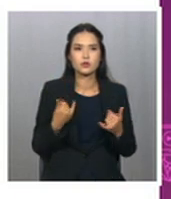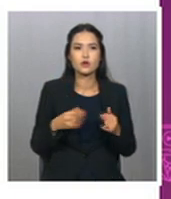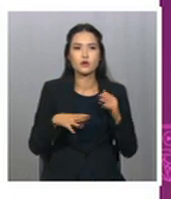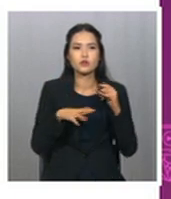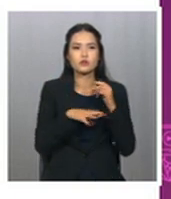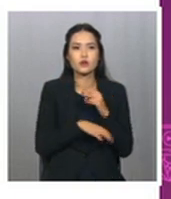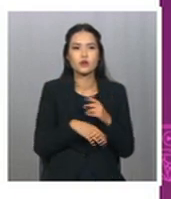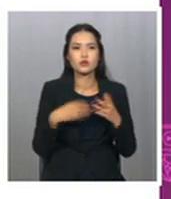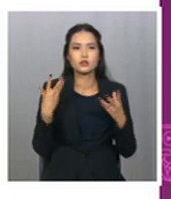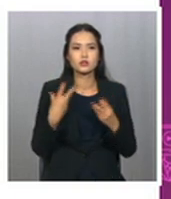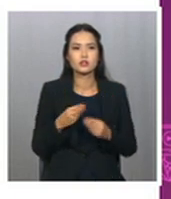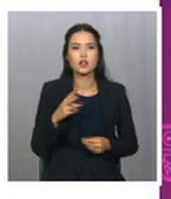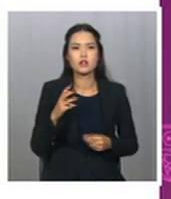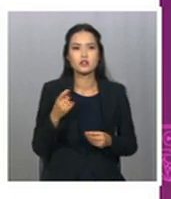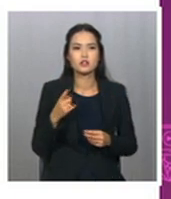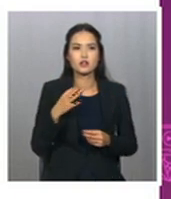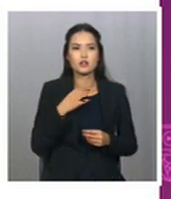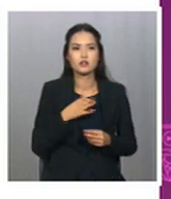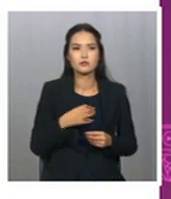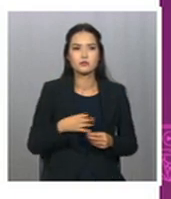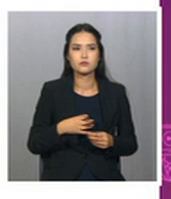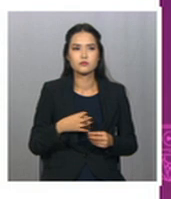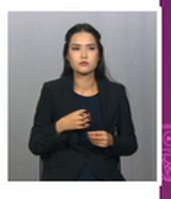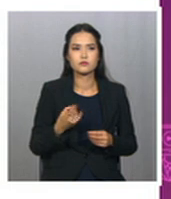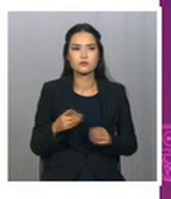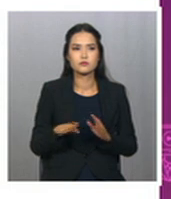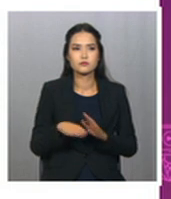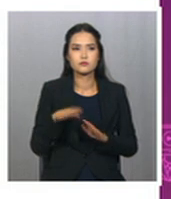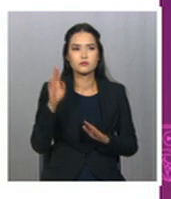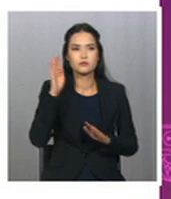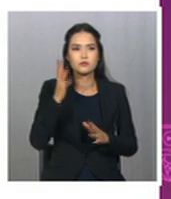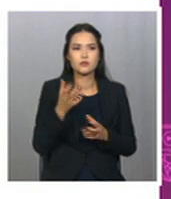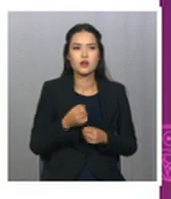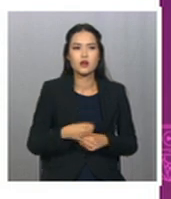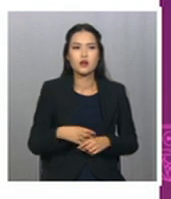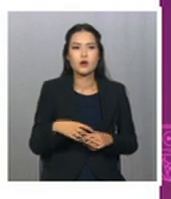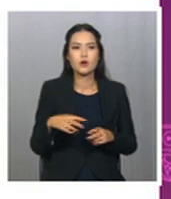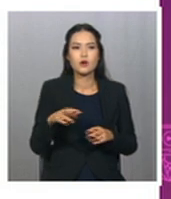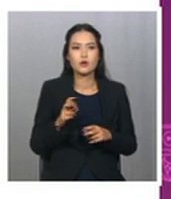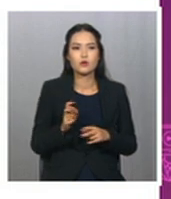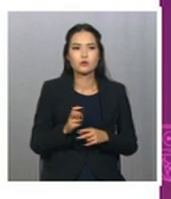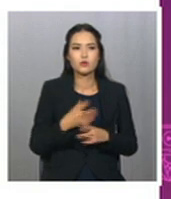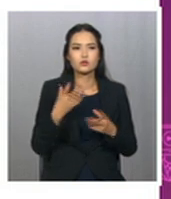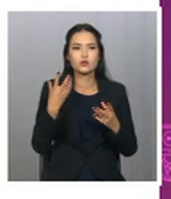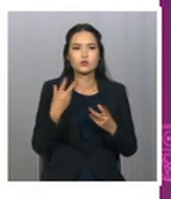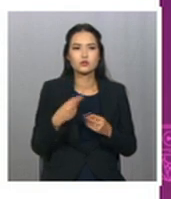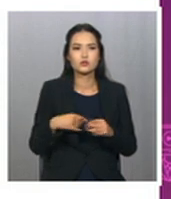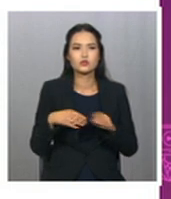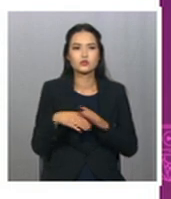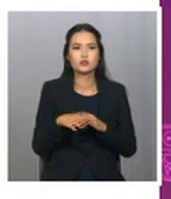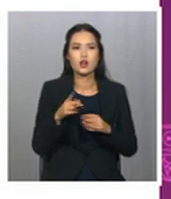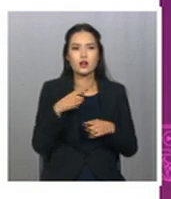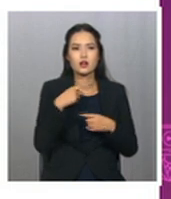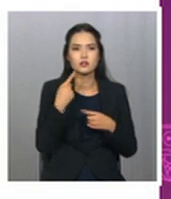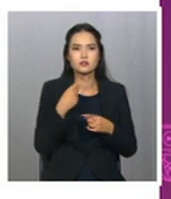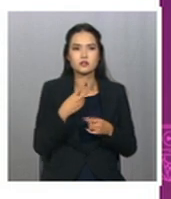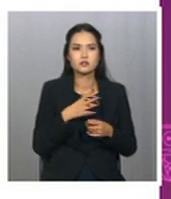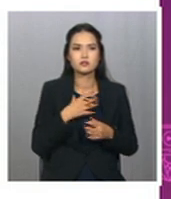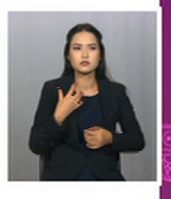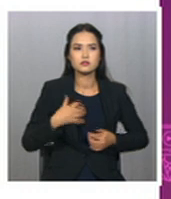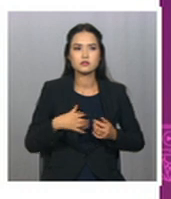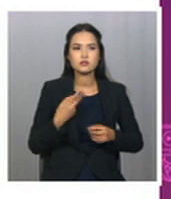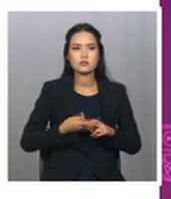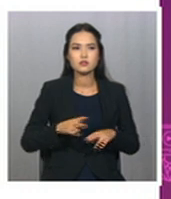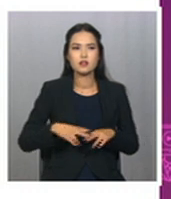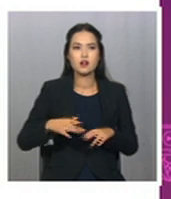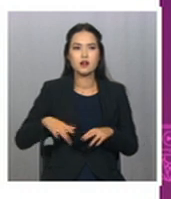күніне шәкірт бала барын салды. Қорықтан күн шыға атқа мінейік деп асыққанды. Бұны қаладан алып қайтқалы барған